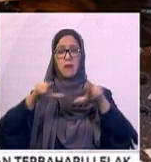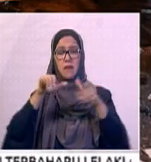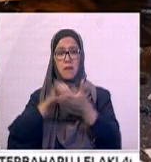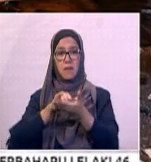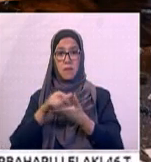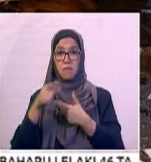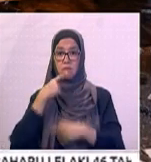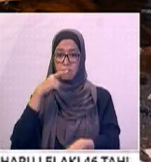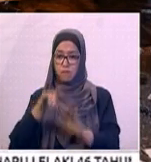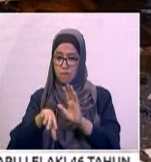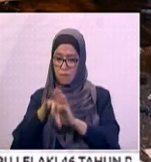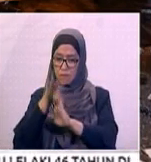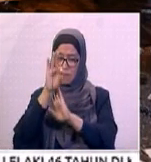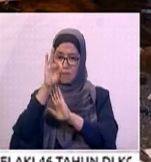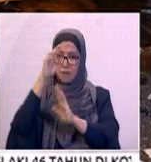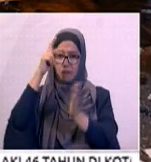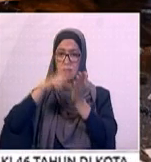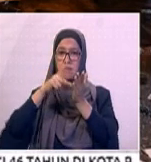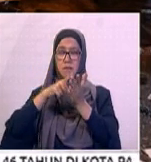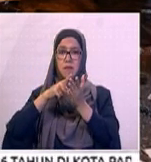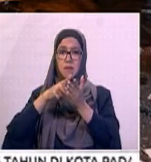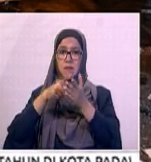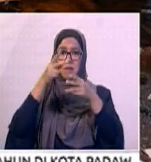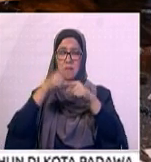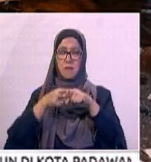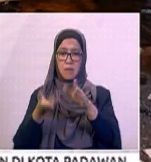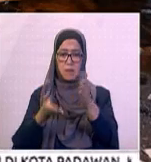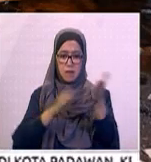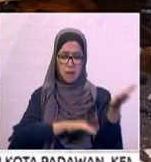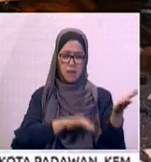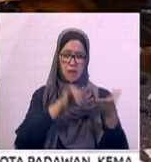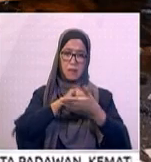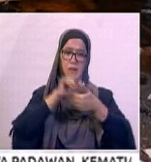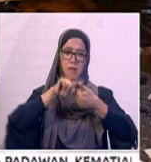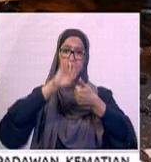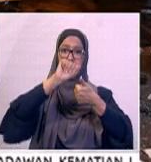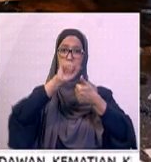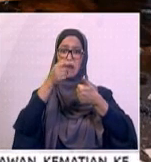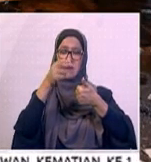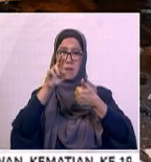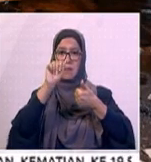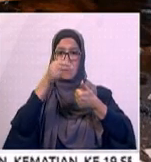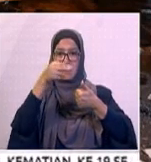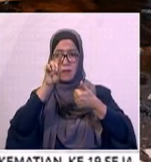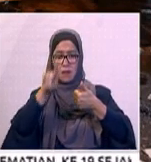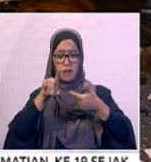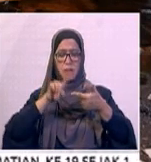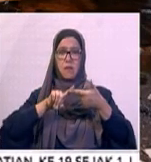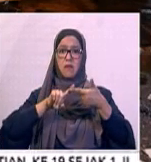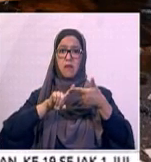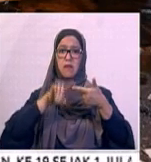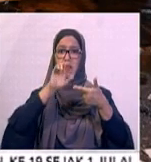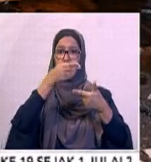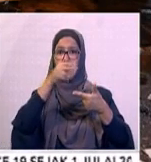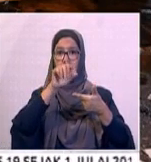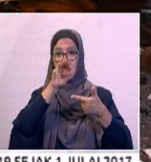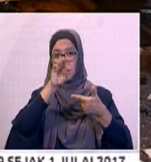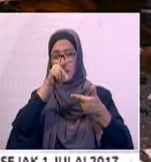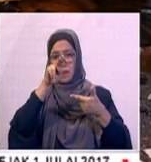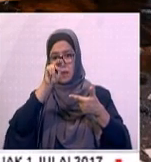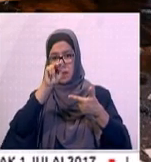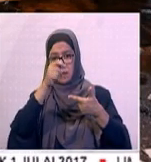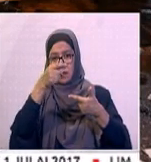Identiti mangsa yang maut disahkan sebagai Azhar Ahmad, 57 tahun, isteri Halibatun Aris Fazil, 24 tahun, kakak